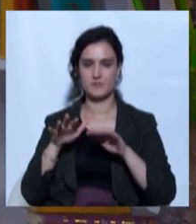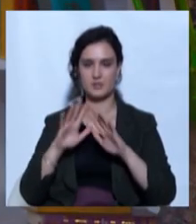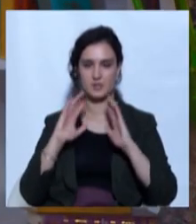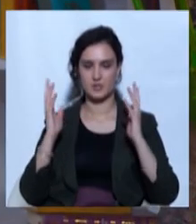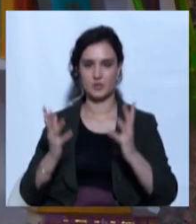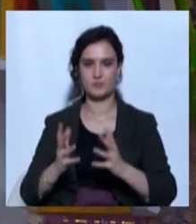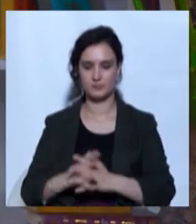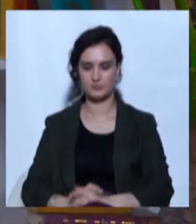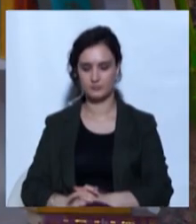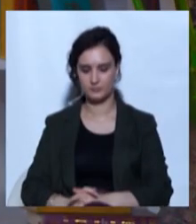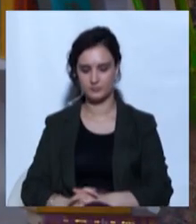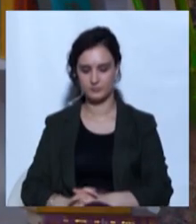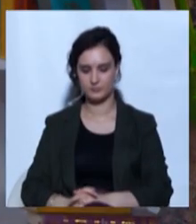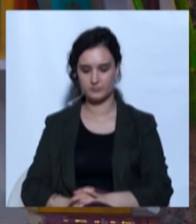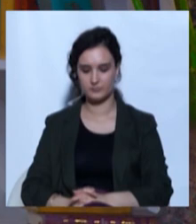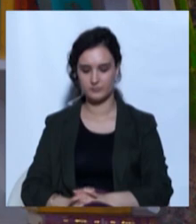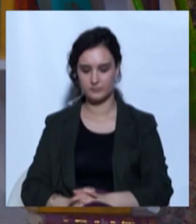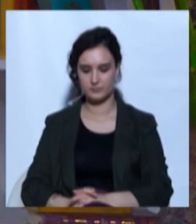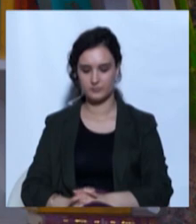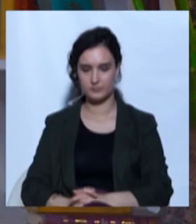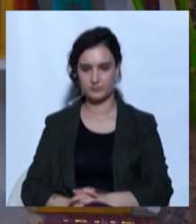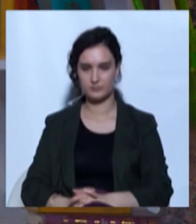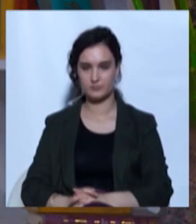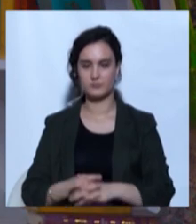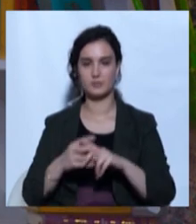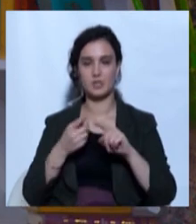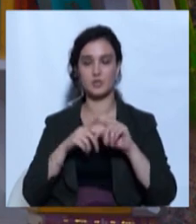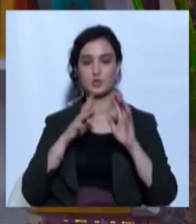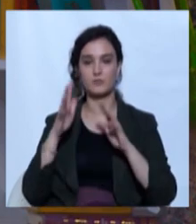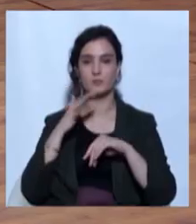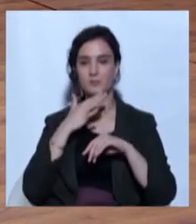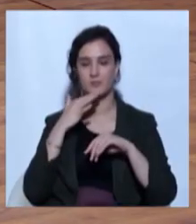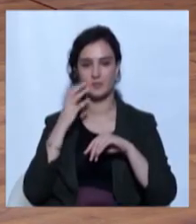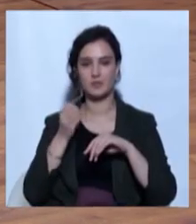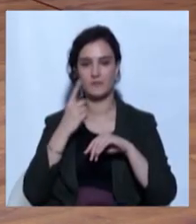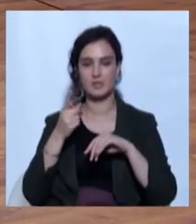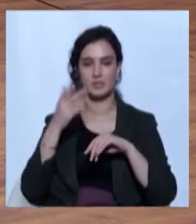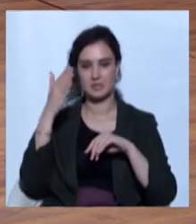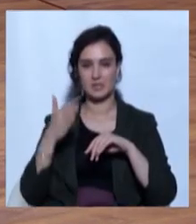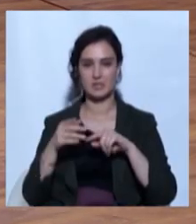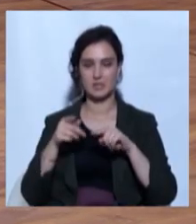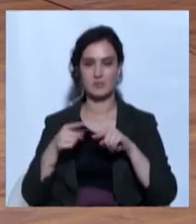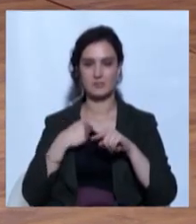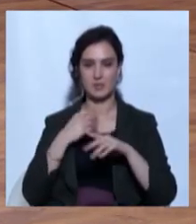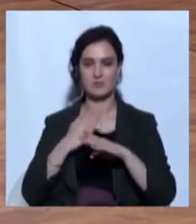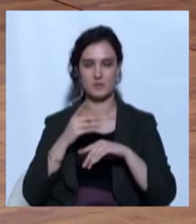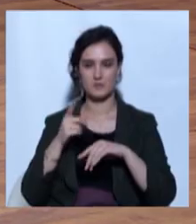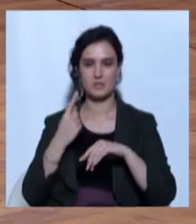სივრცეში. ასეთი შემთხვევები ძალიან ბევრია, აი კიდევ ერთი კედელი. მე აქ